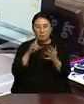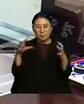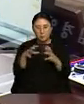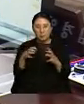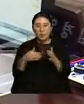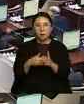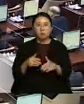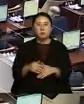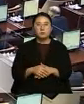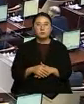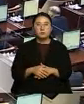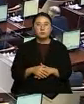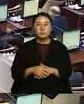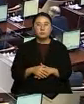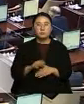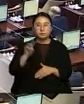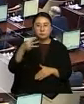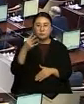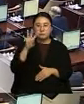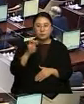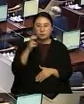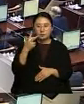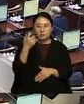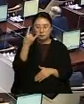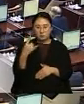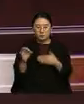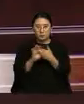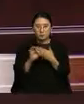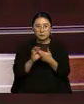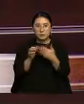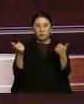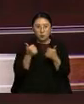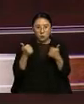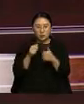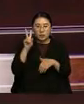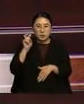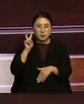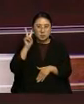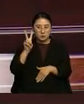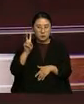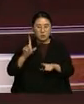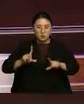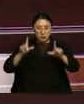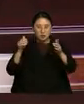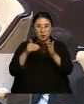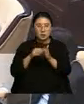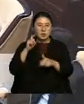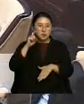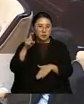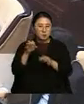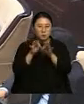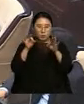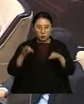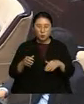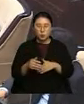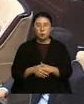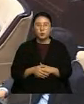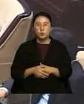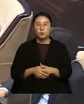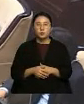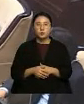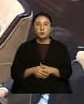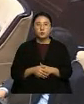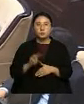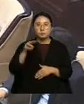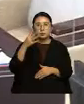나왔습니다 제 347회 임시회 는 오는 22일까지 10일간 진행돼 안건을 처리할 예정